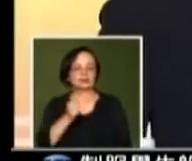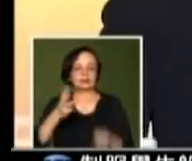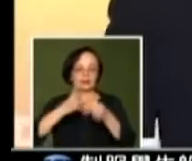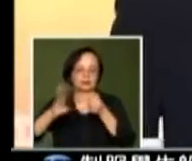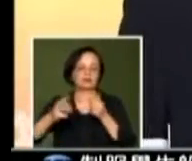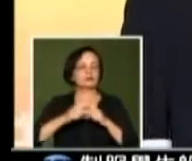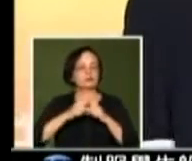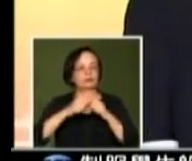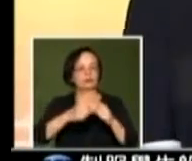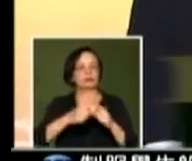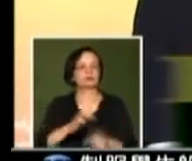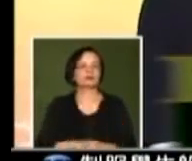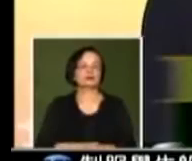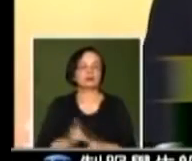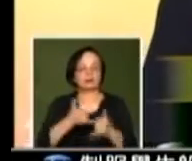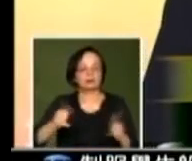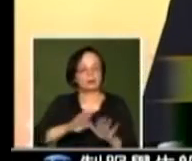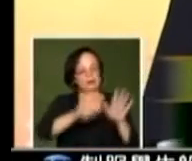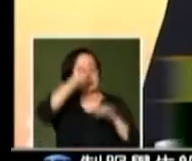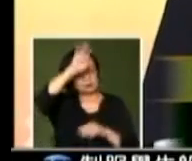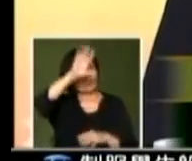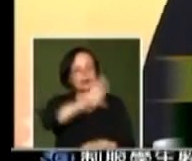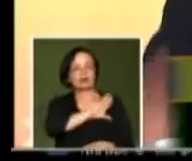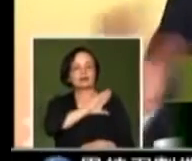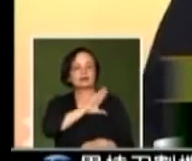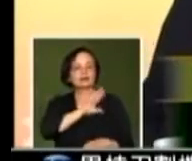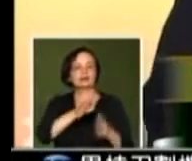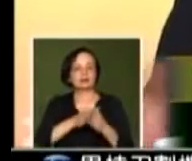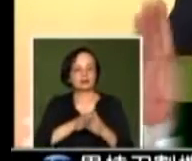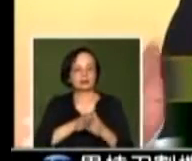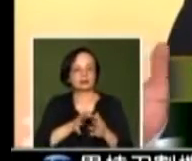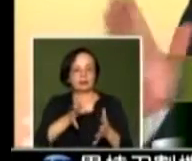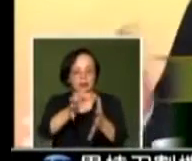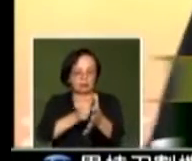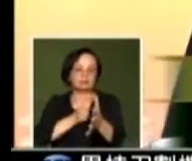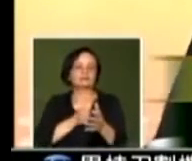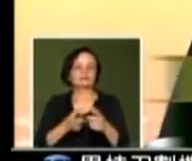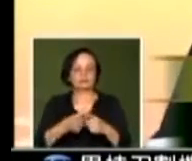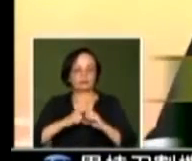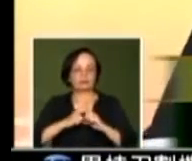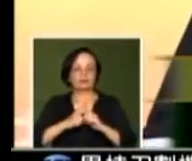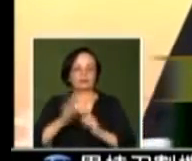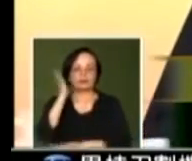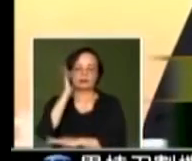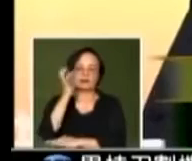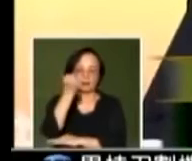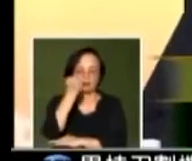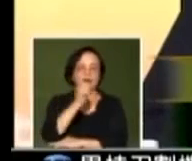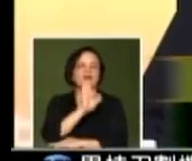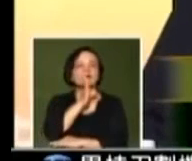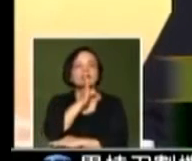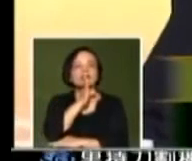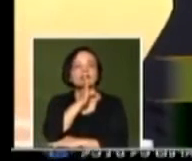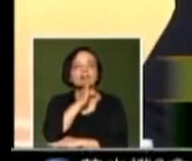这个。民进党当然了，要取回政权，2014、2016，但是在这之前